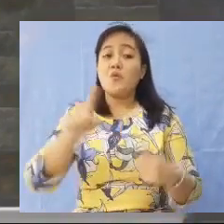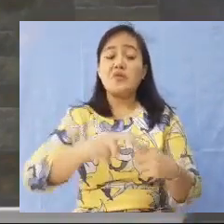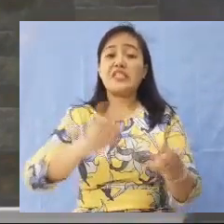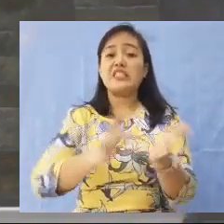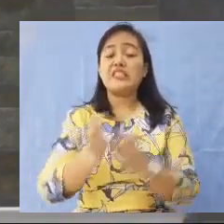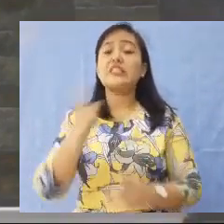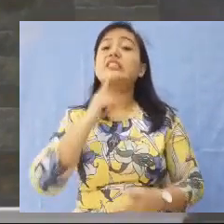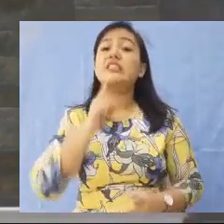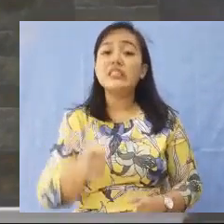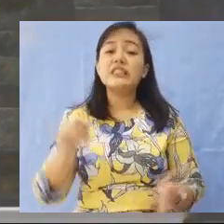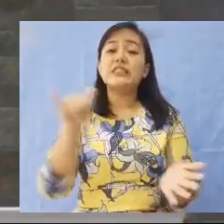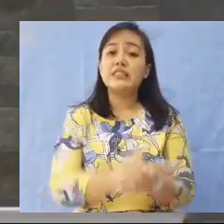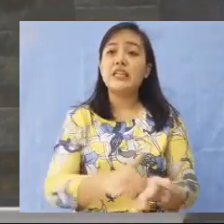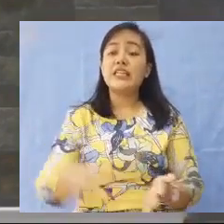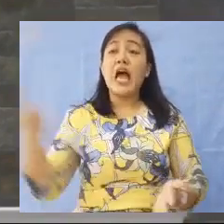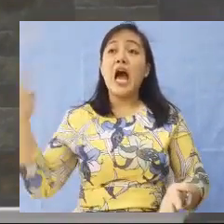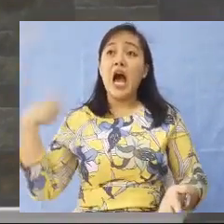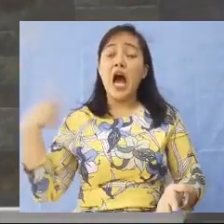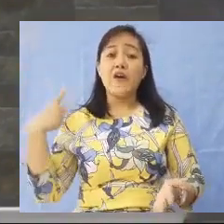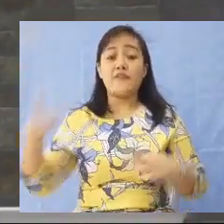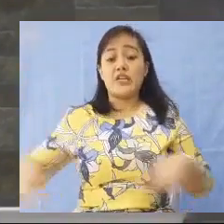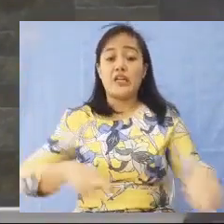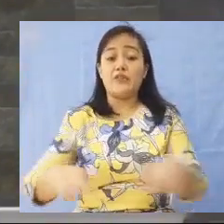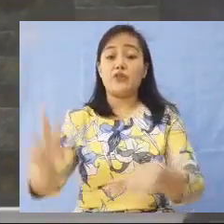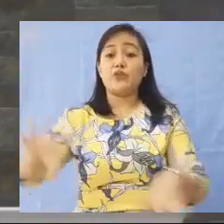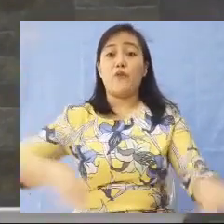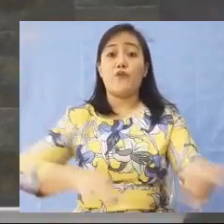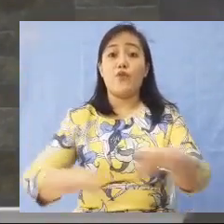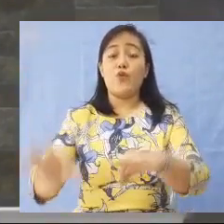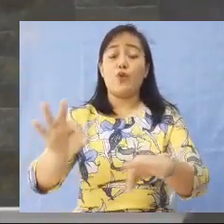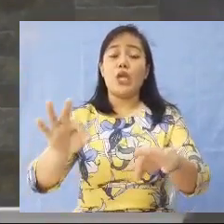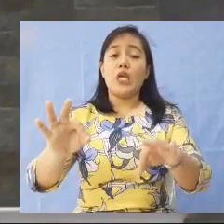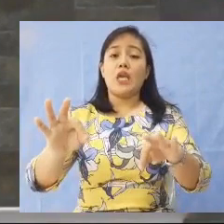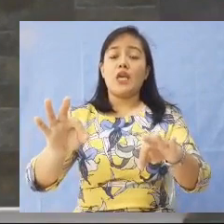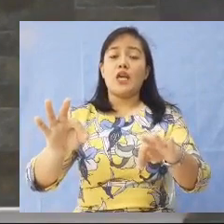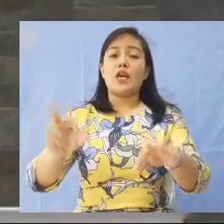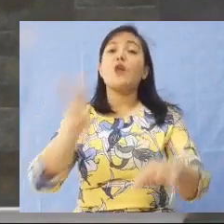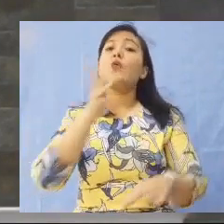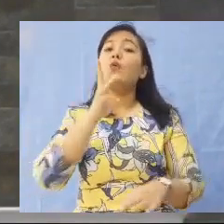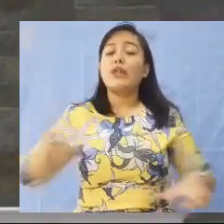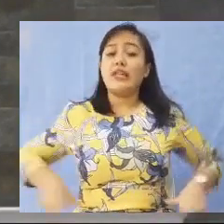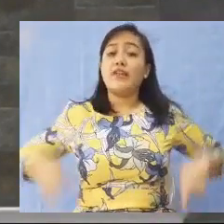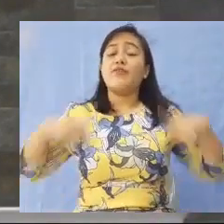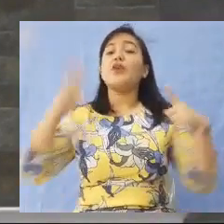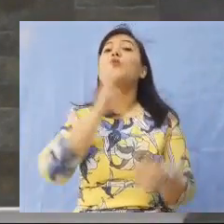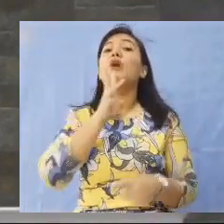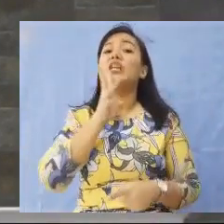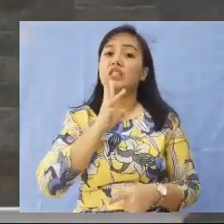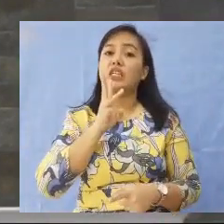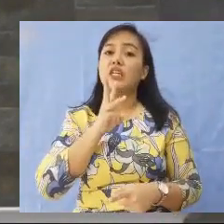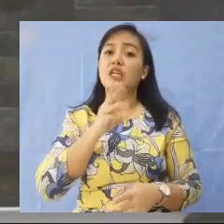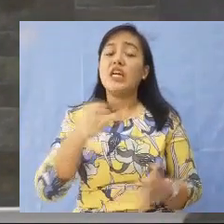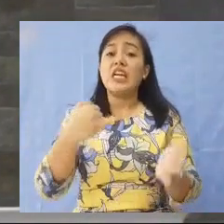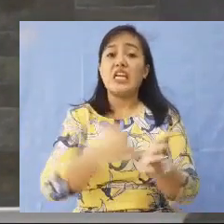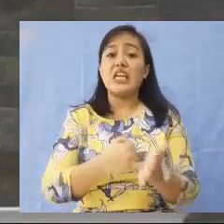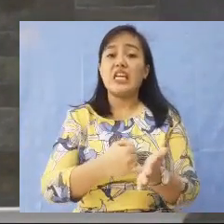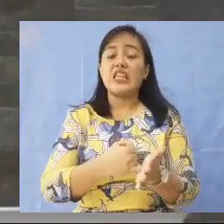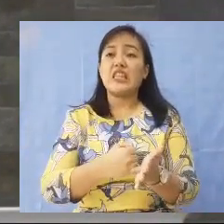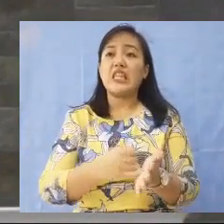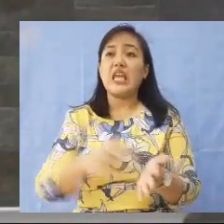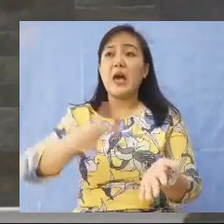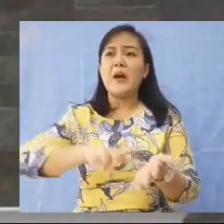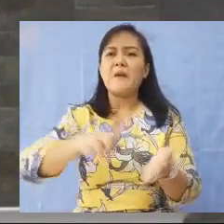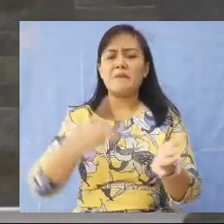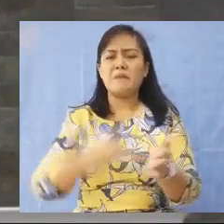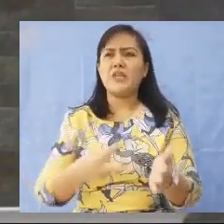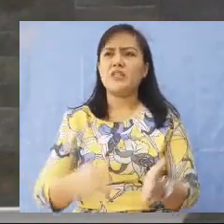speech. Pero hindi po ito nakuha ng mga taong nakikinig. Na ang nasa isipan po ng mga taong